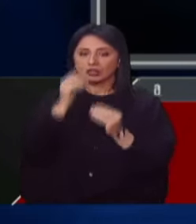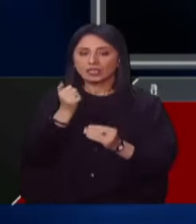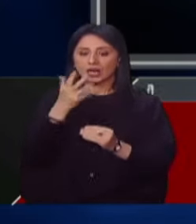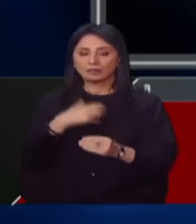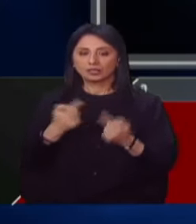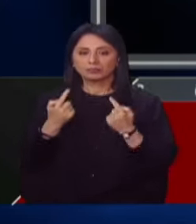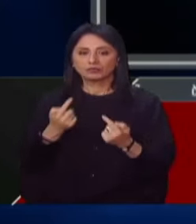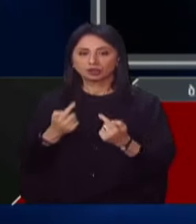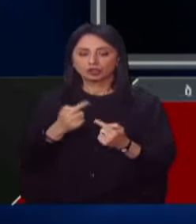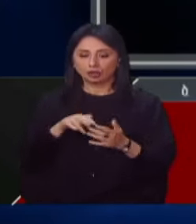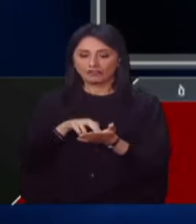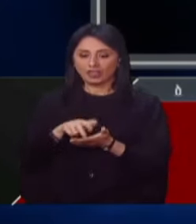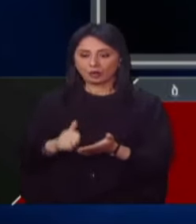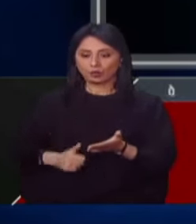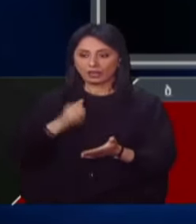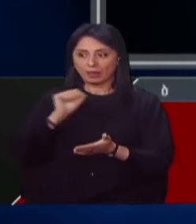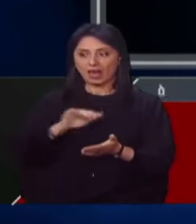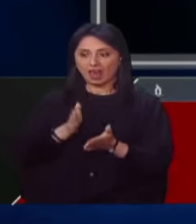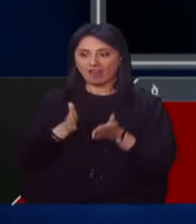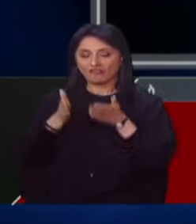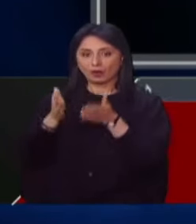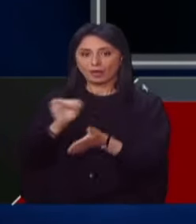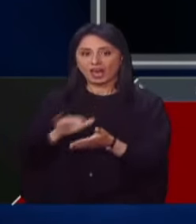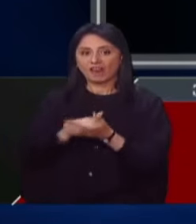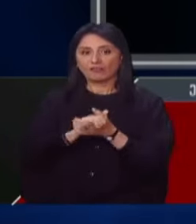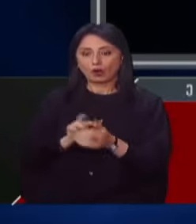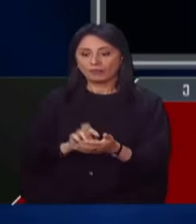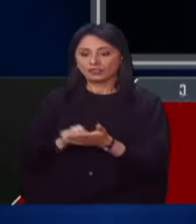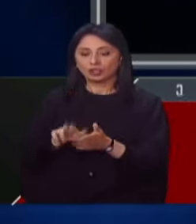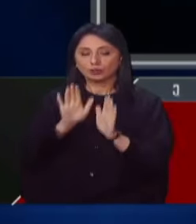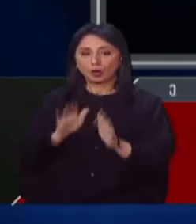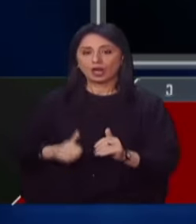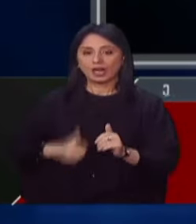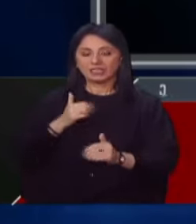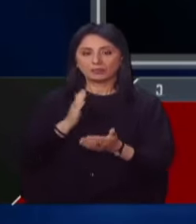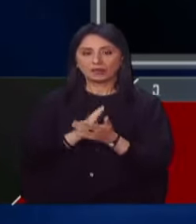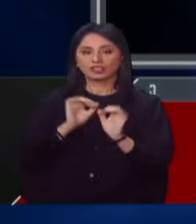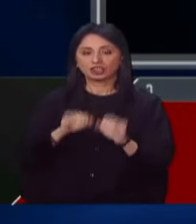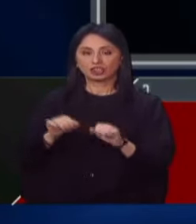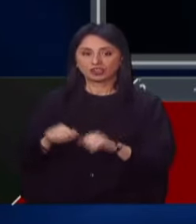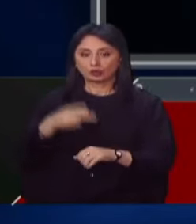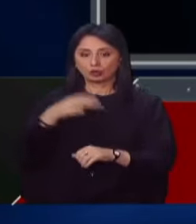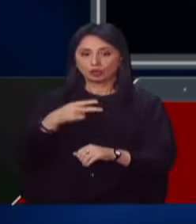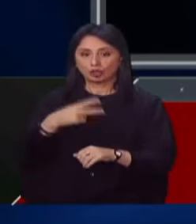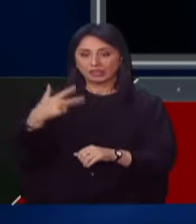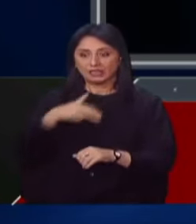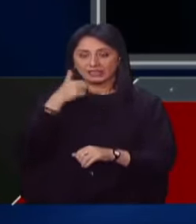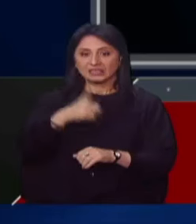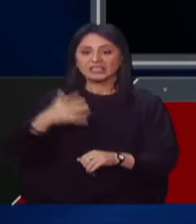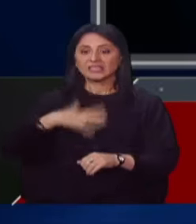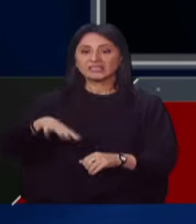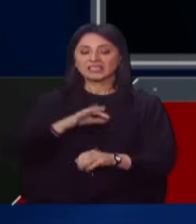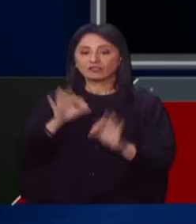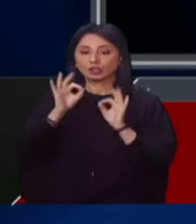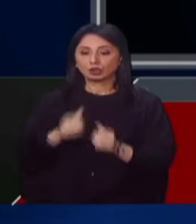რამდენად მნიშვნელოვანია ვიაროთ ღირსებით ევროპისკენ, რადგან ევროკავშირში შესვლა მხოლოდ ღირსებით არის შესაძლებელი. 2030 წლისთვის საქართველო